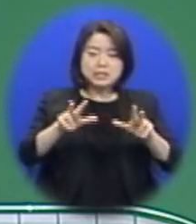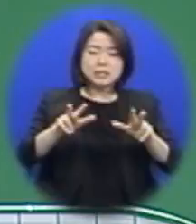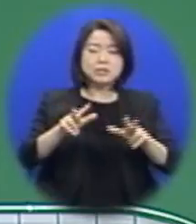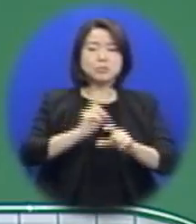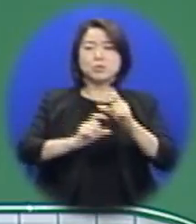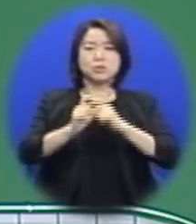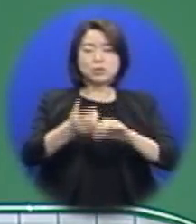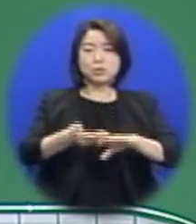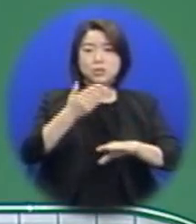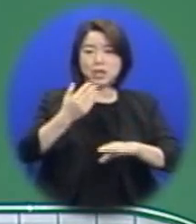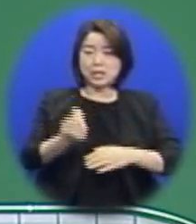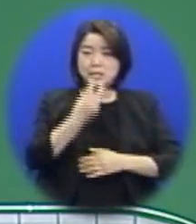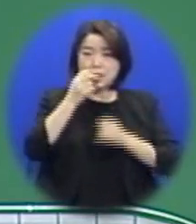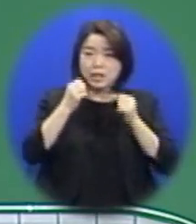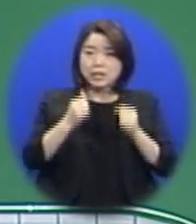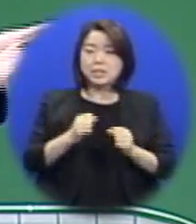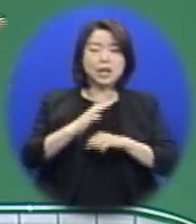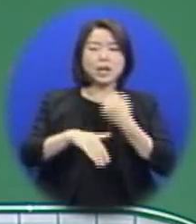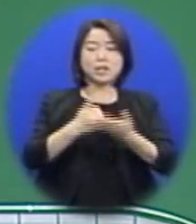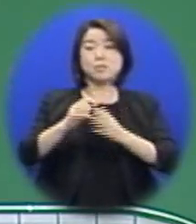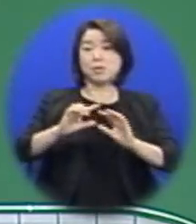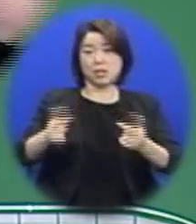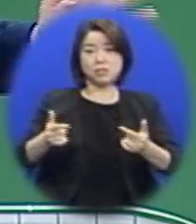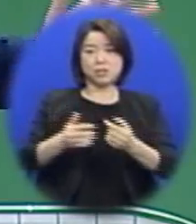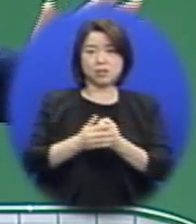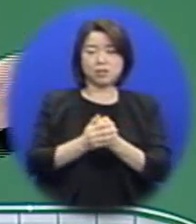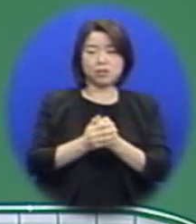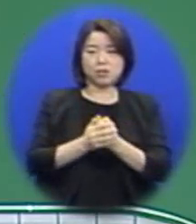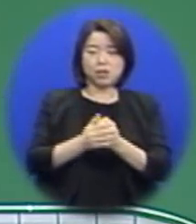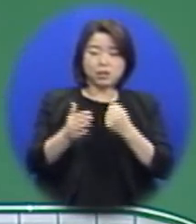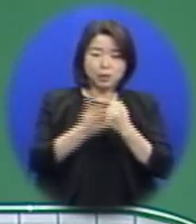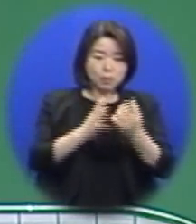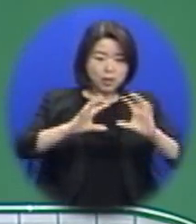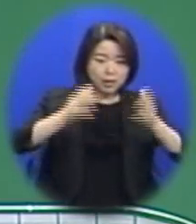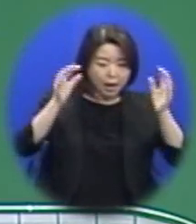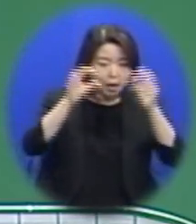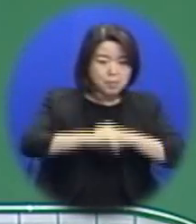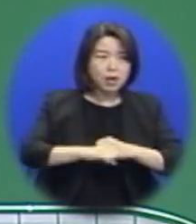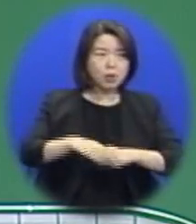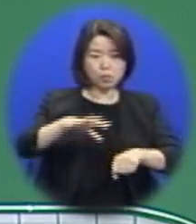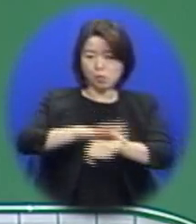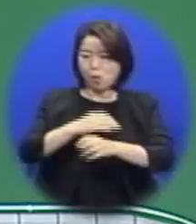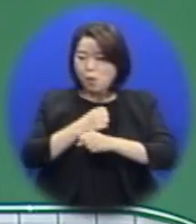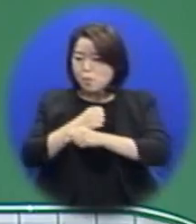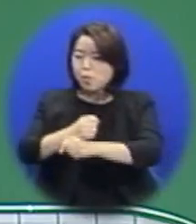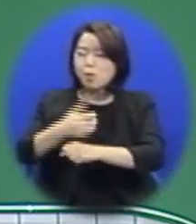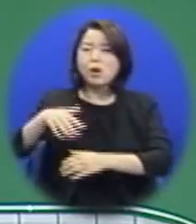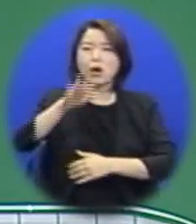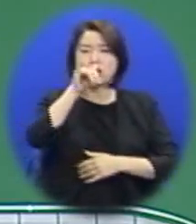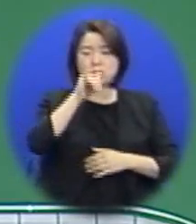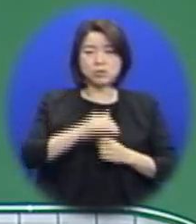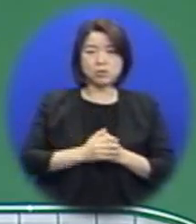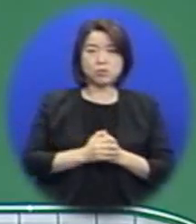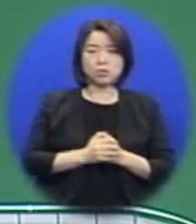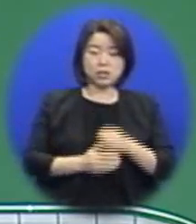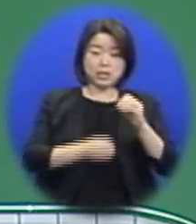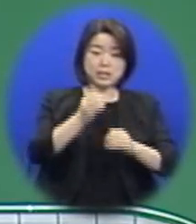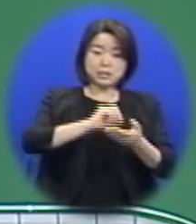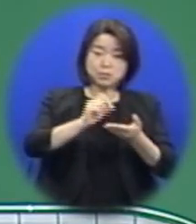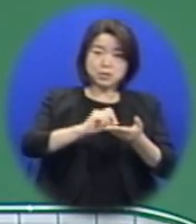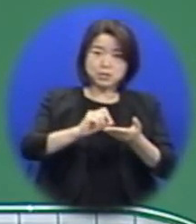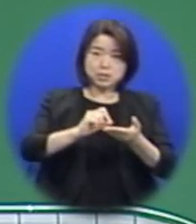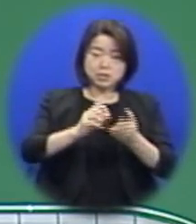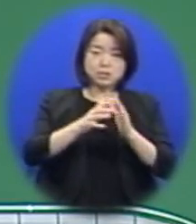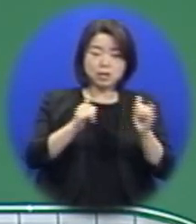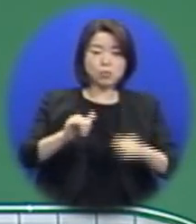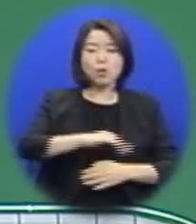아니셨습니다. 그래서 그들은 나라가 망하고 포로로 잡혀온 거예요. 시편 기자는 우리에게 무엇이 지금